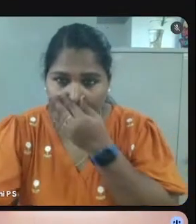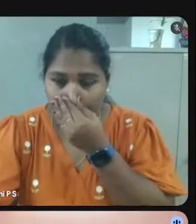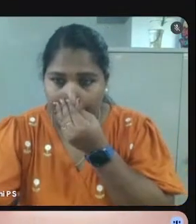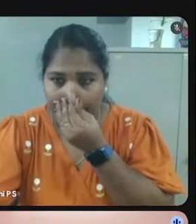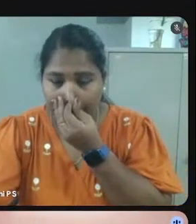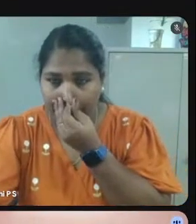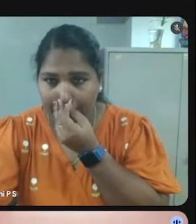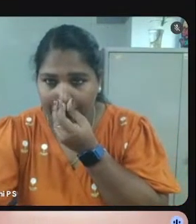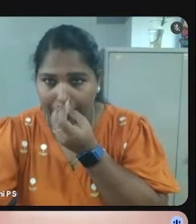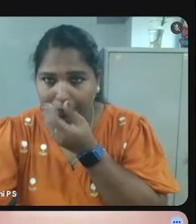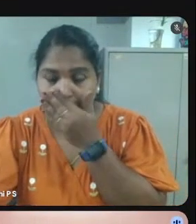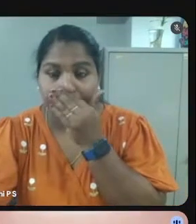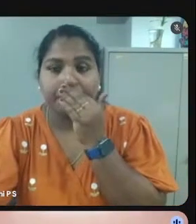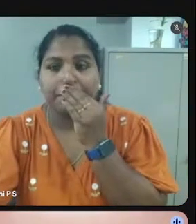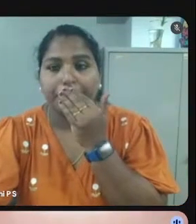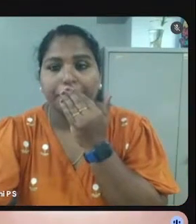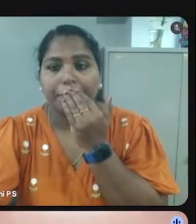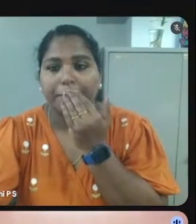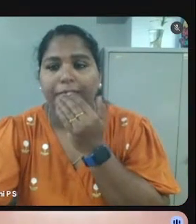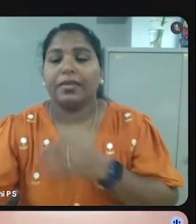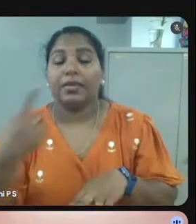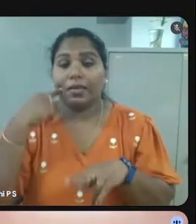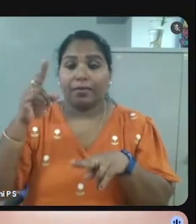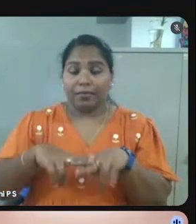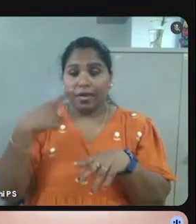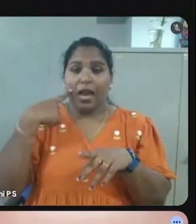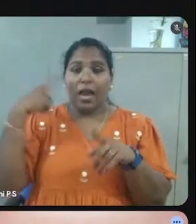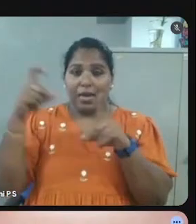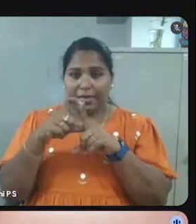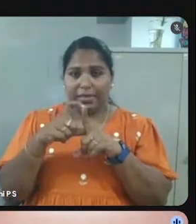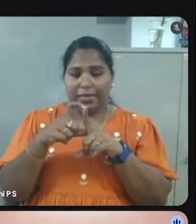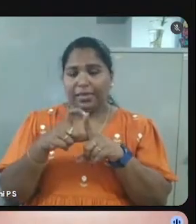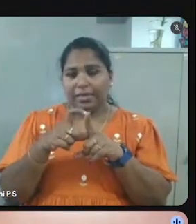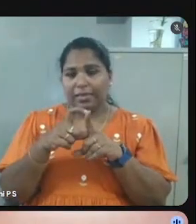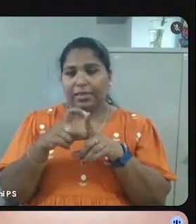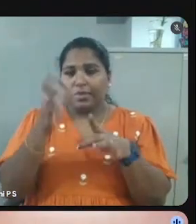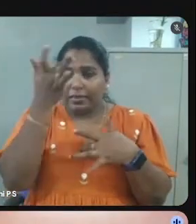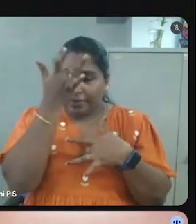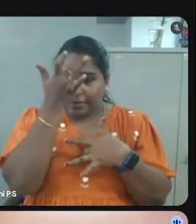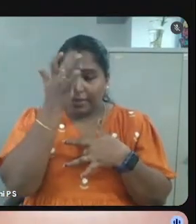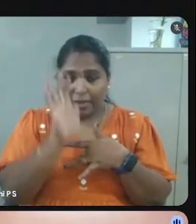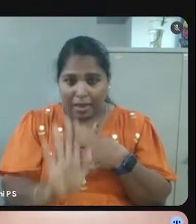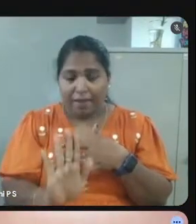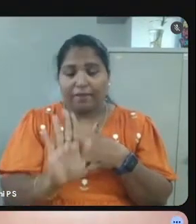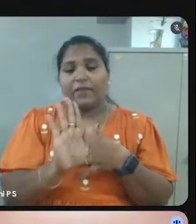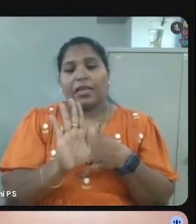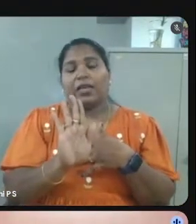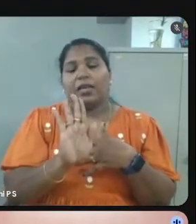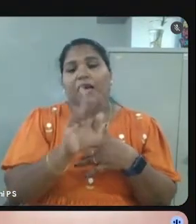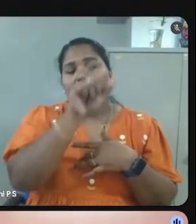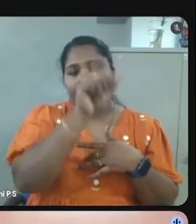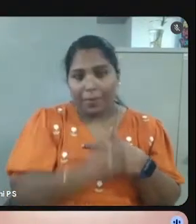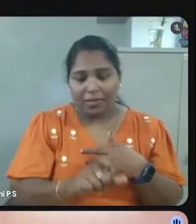ചാറ്റ് ബോക്സിൽ വന്ന ഒരു ക്വസ്റ്റ്യൻ ആണ്. ഒരു ഐഡി ഉള്ള ഒരു ആളിന് കല്യാണം കഴിക്കുമ്പോൾ ഐഡി ഉള്ള ഒരു